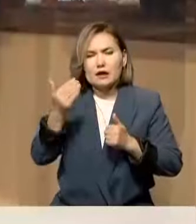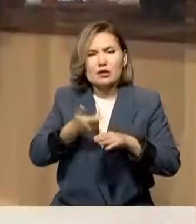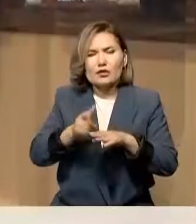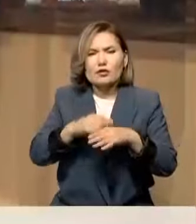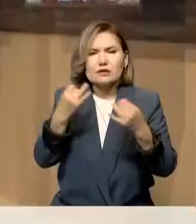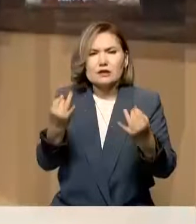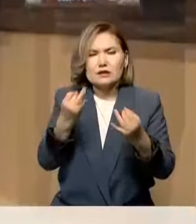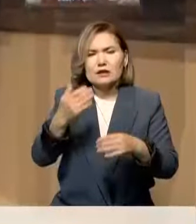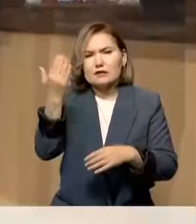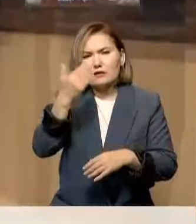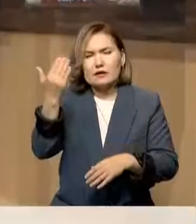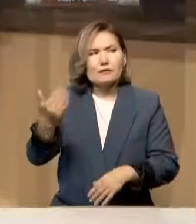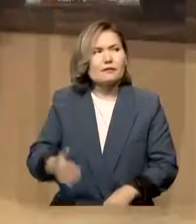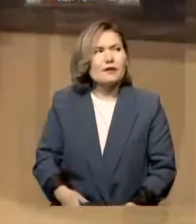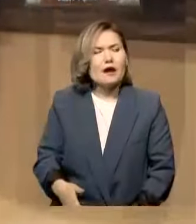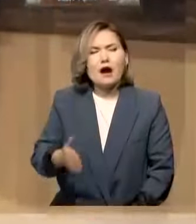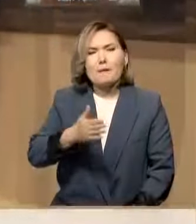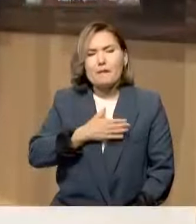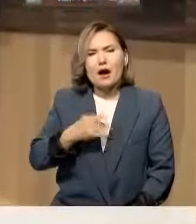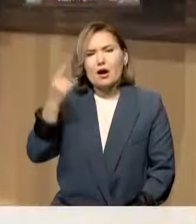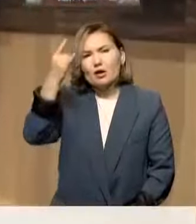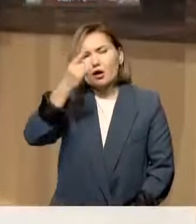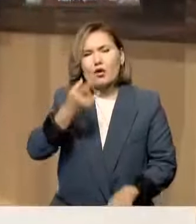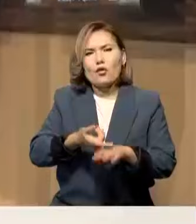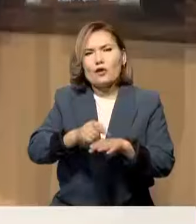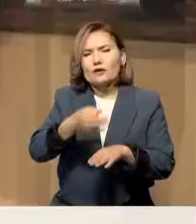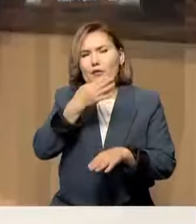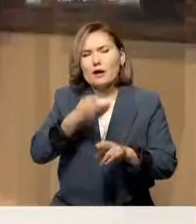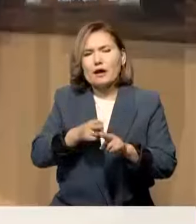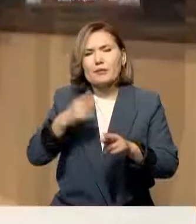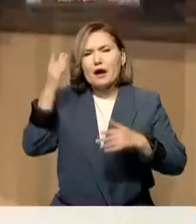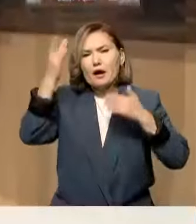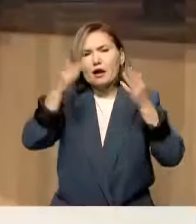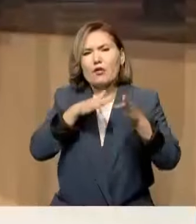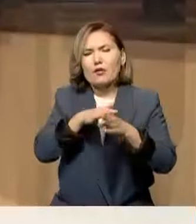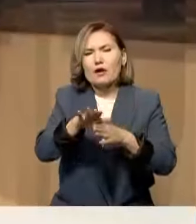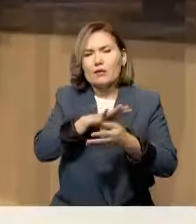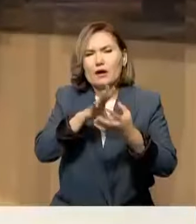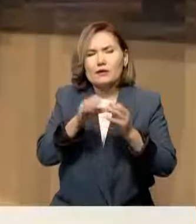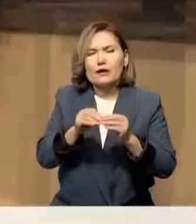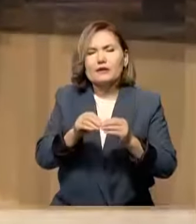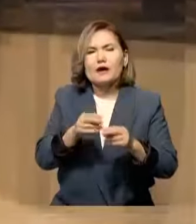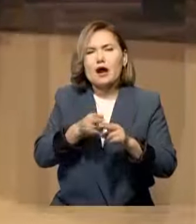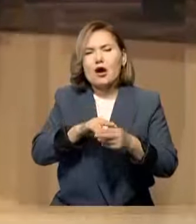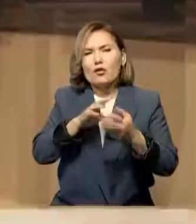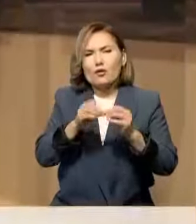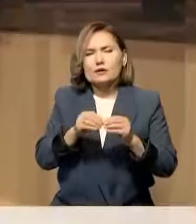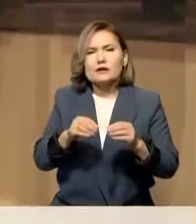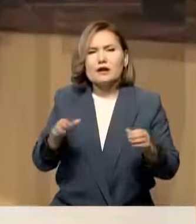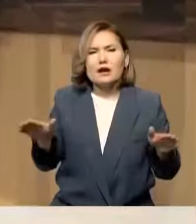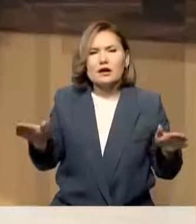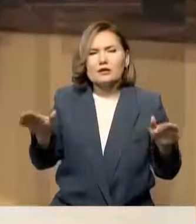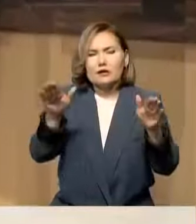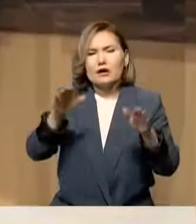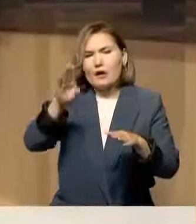очень понравился этот мультфильм. Маған мультфильм қатты ұнады. Армандар орындалды. Ромашканың трактормен шыққаны